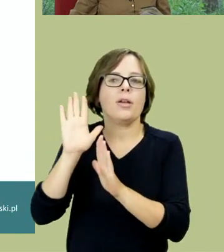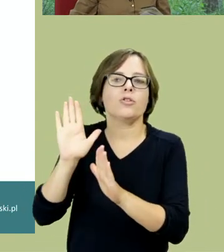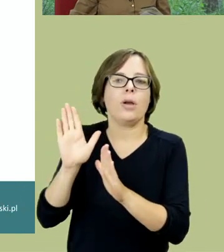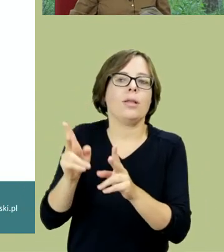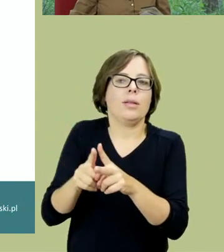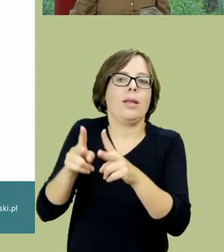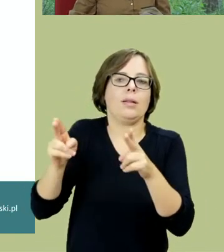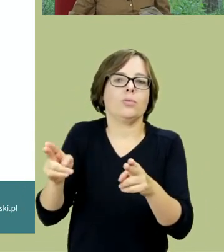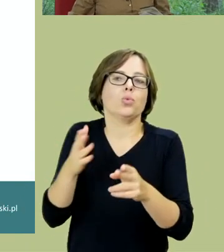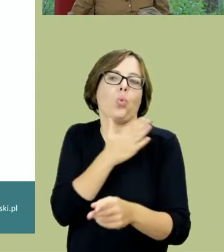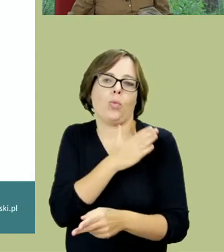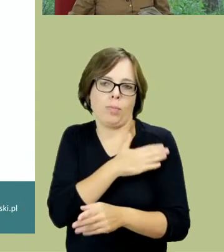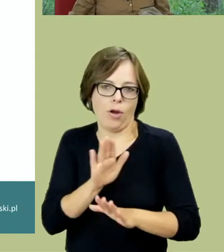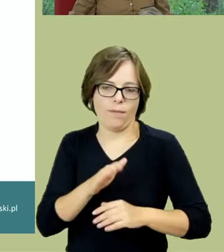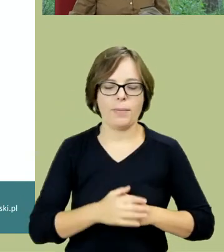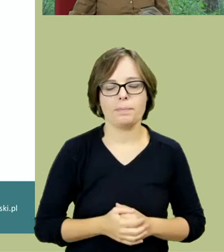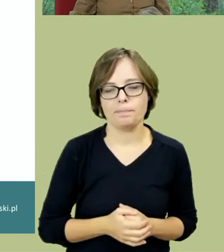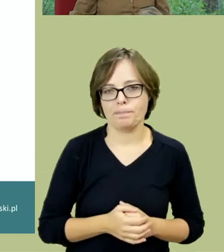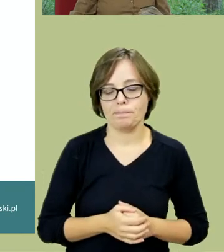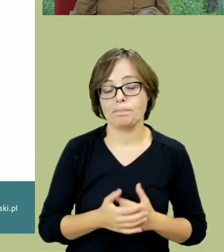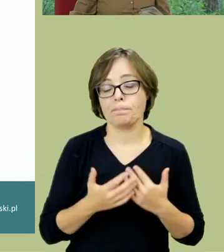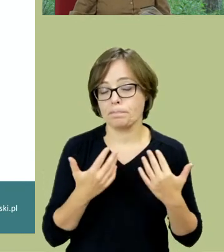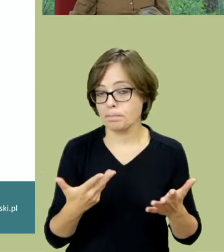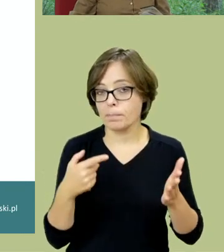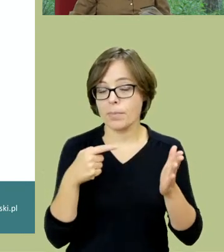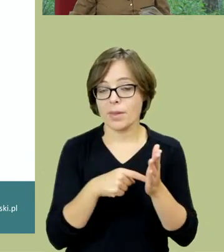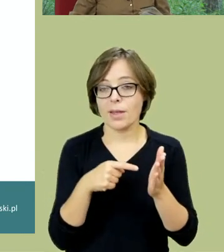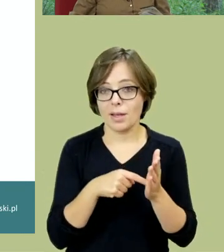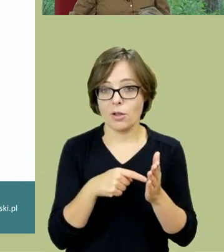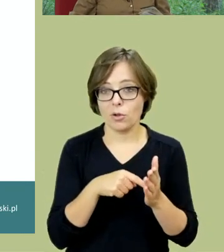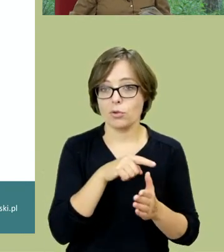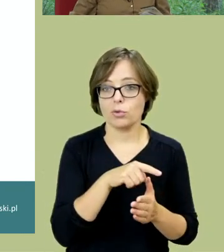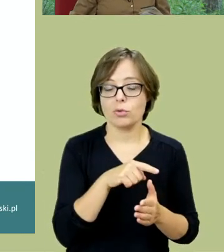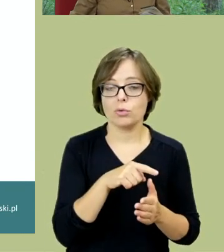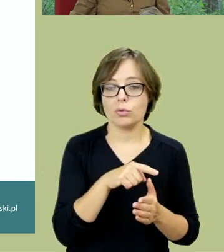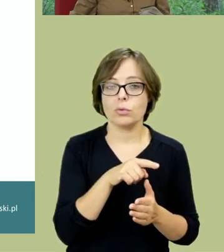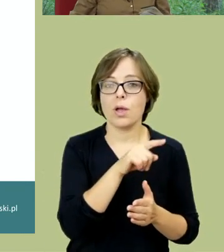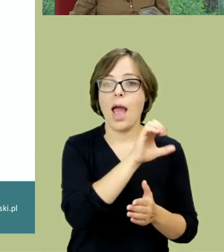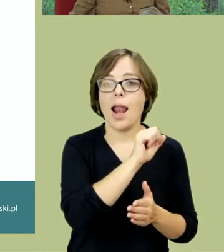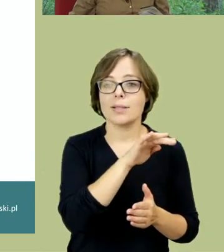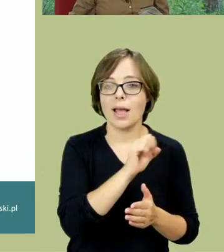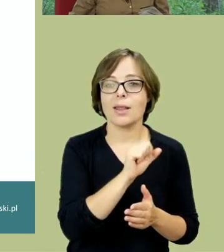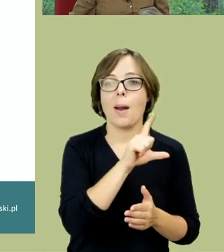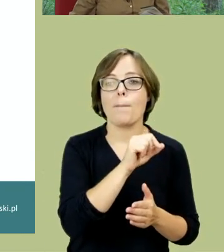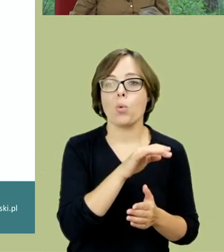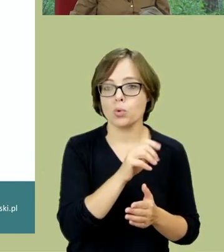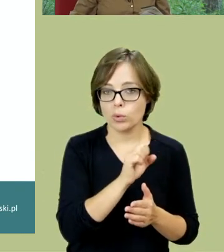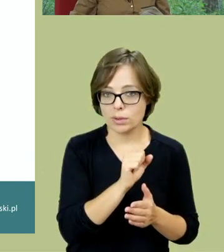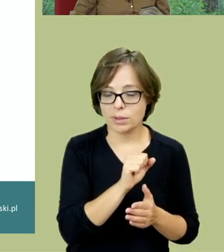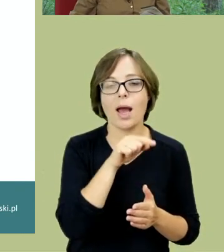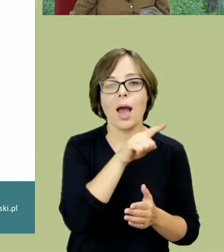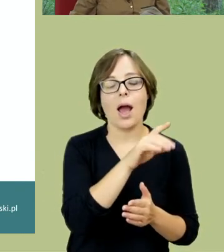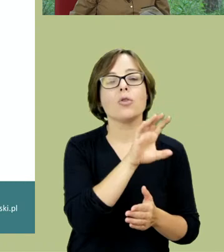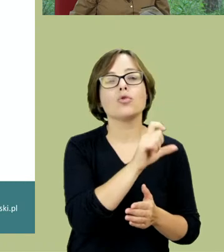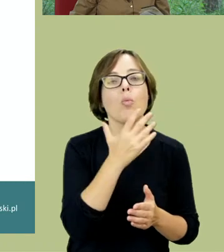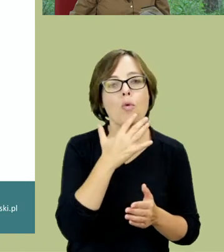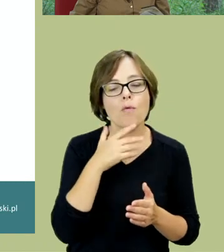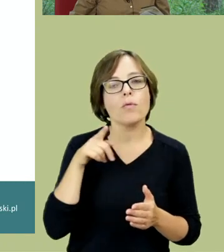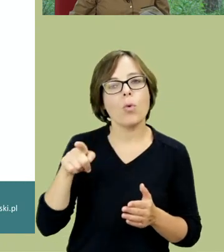mieszkanie służbowe. I te słowa Aleksandry Piłsudskiej na tyle mocno wryły się w